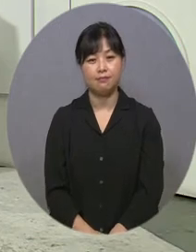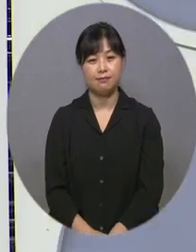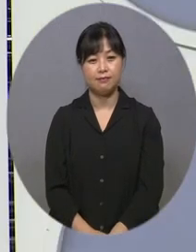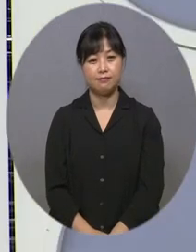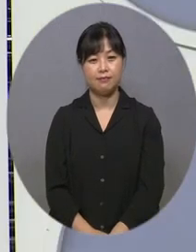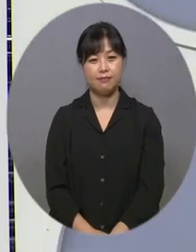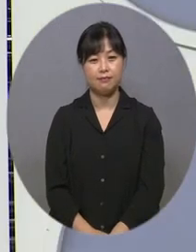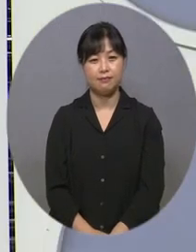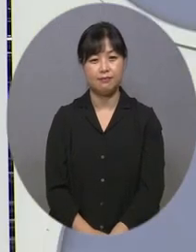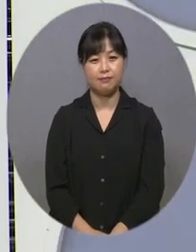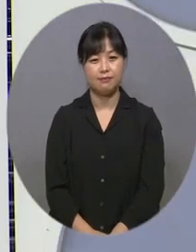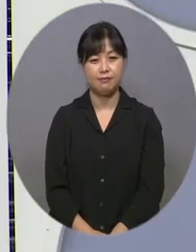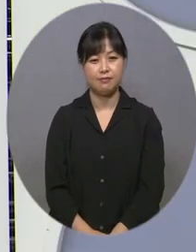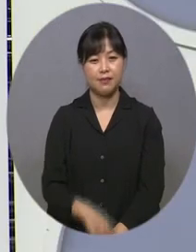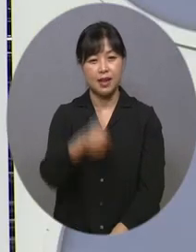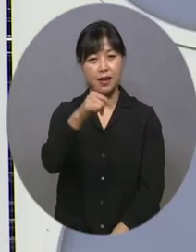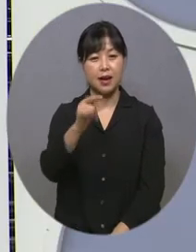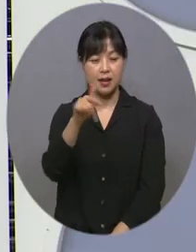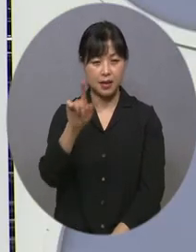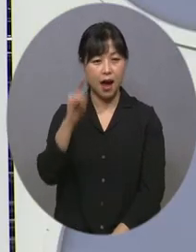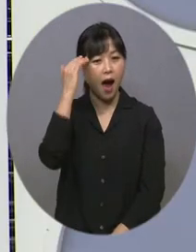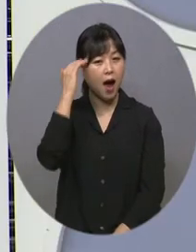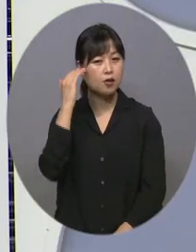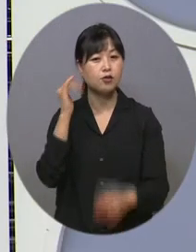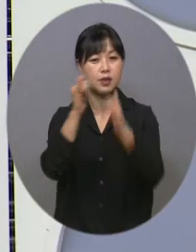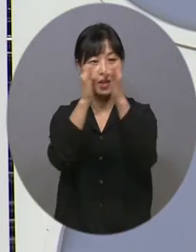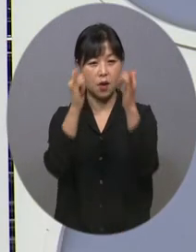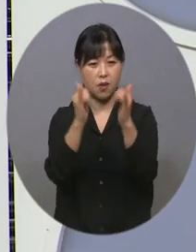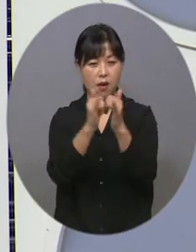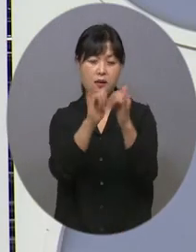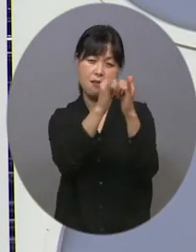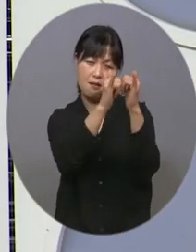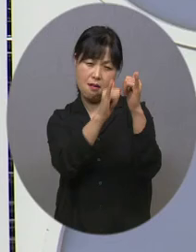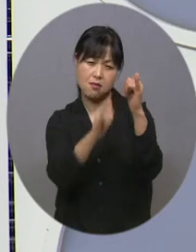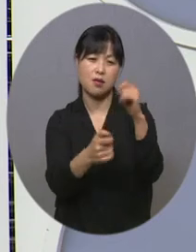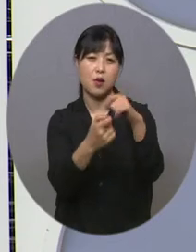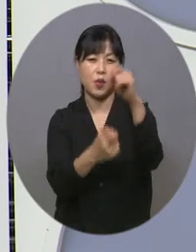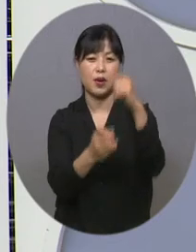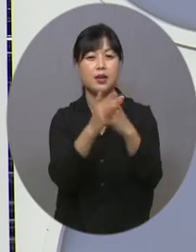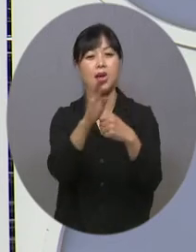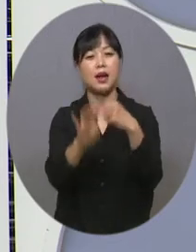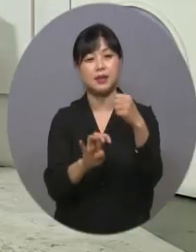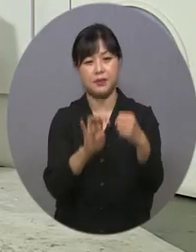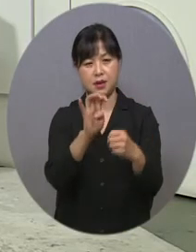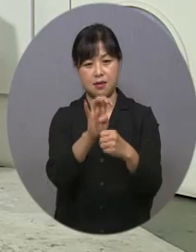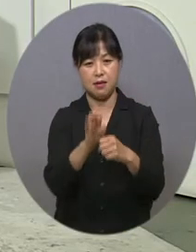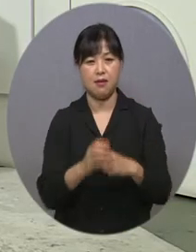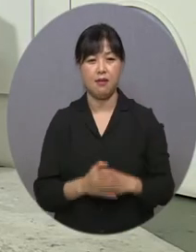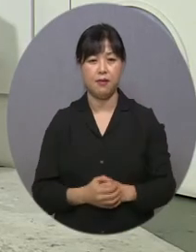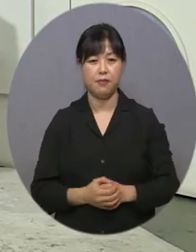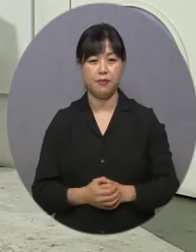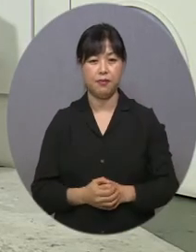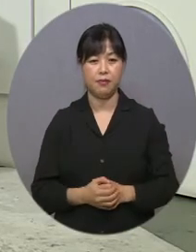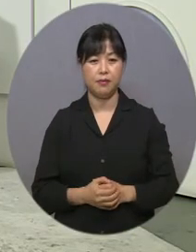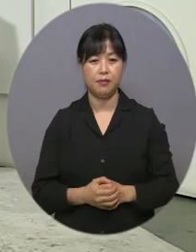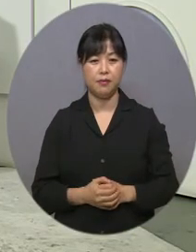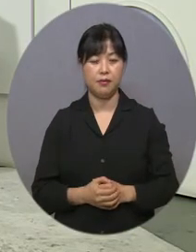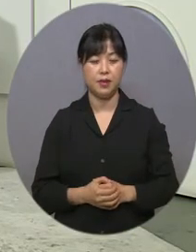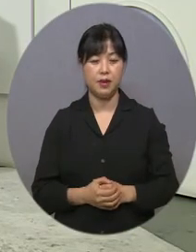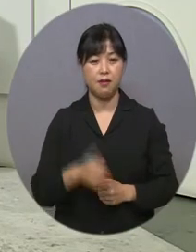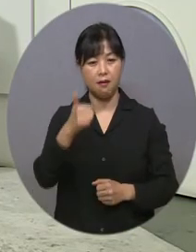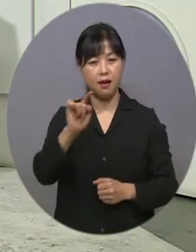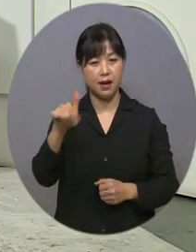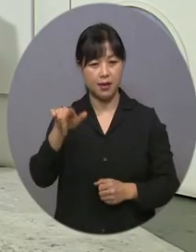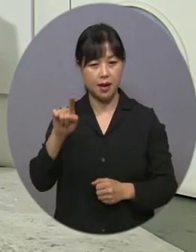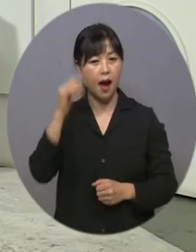근데 사실 가나 교민사회가요 예. 역사가 꽤 깊습니다. 한 40년 돼요. 그래서 가나의 교민사회가 역사가